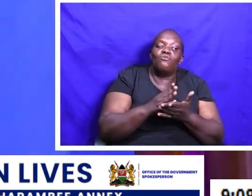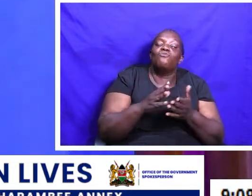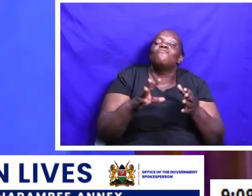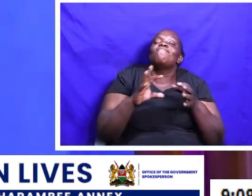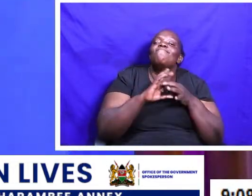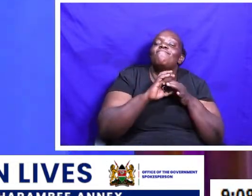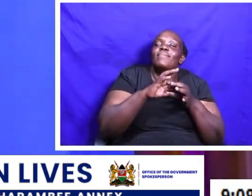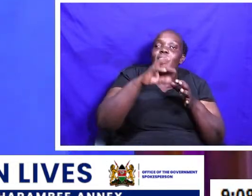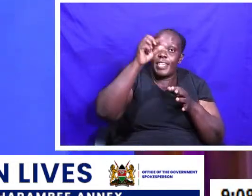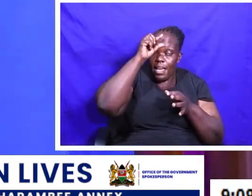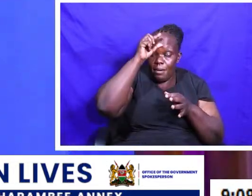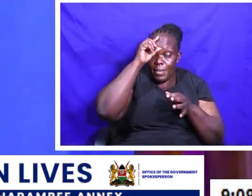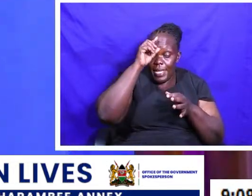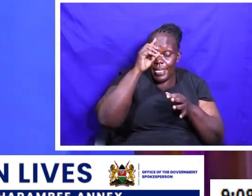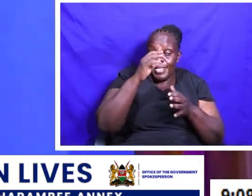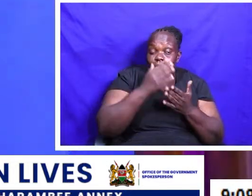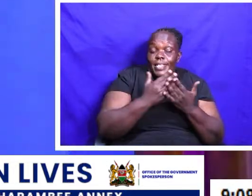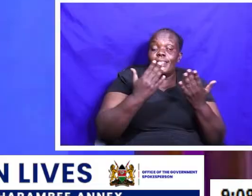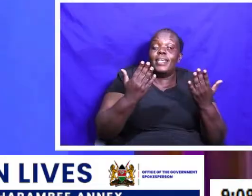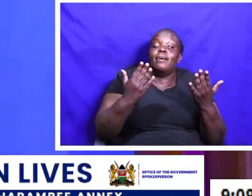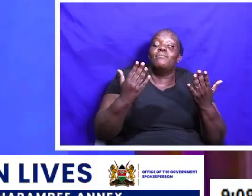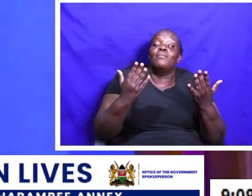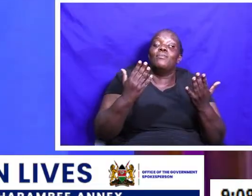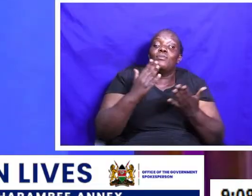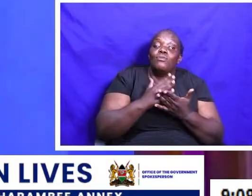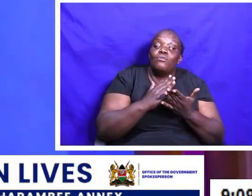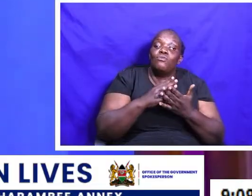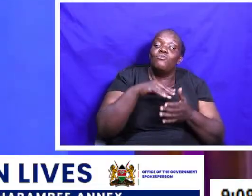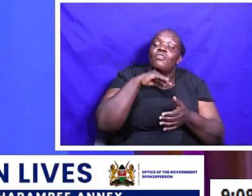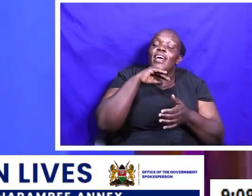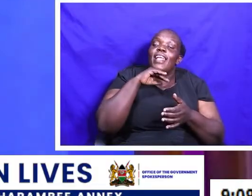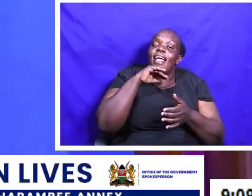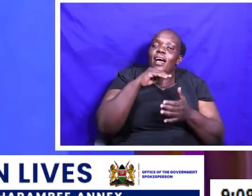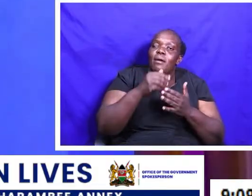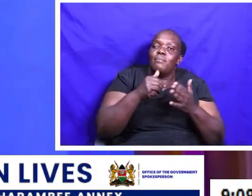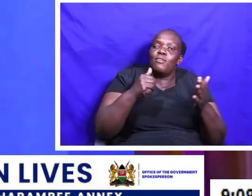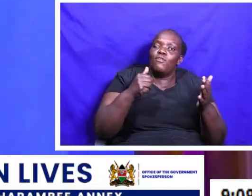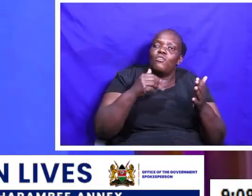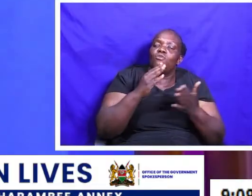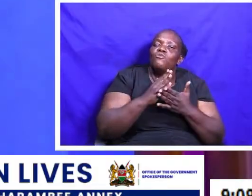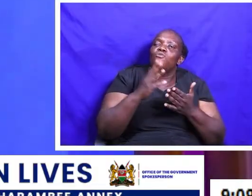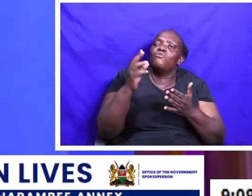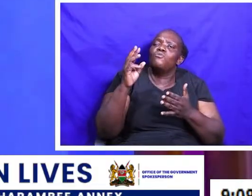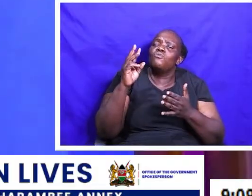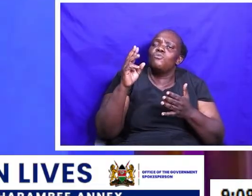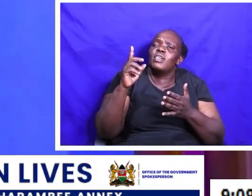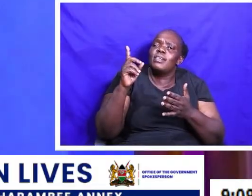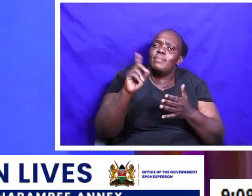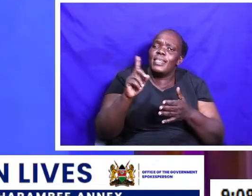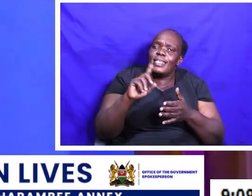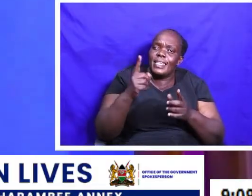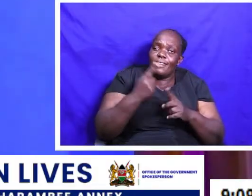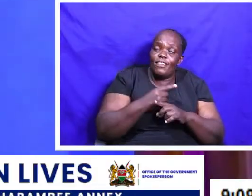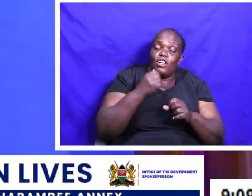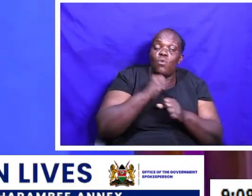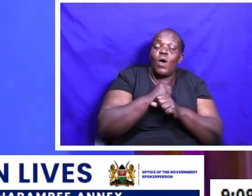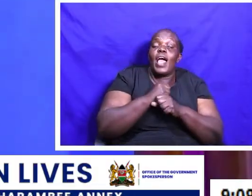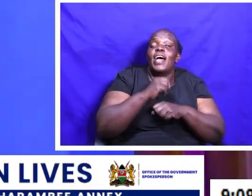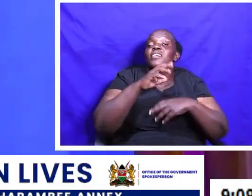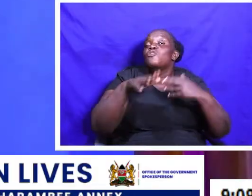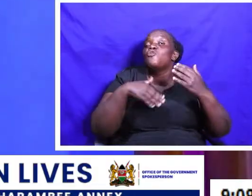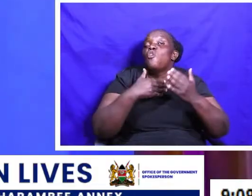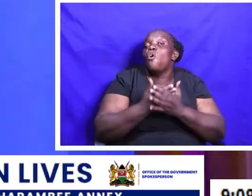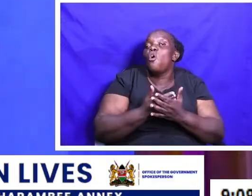broad based, kitu ambao nimefurahi na kwa wizara zote, nafanya kazi wote